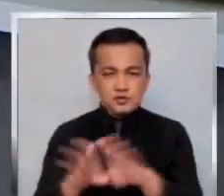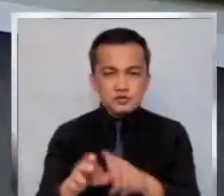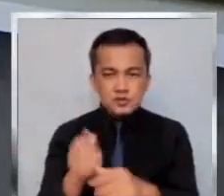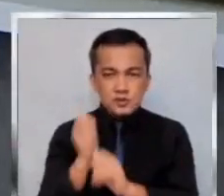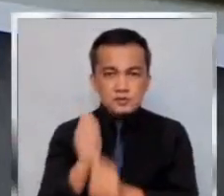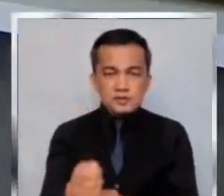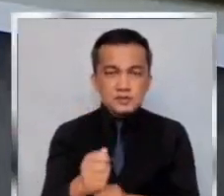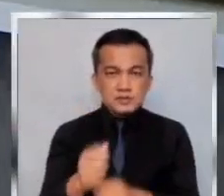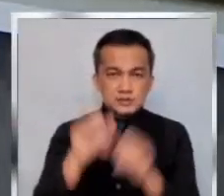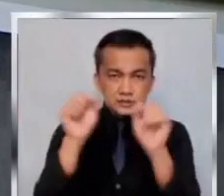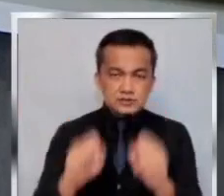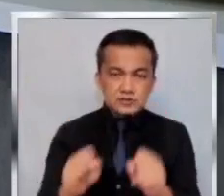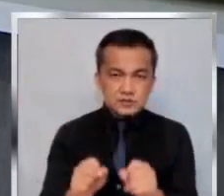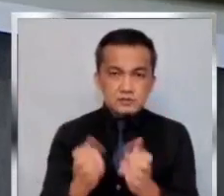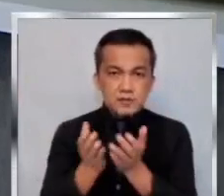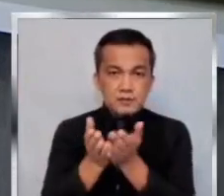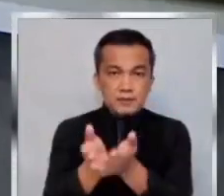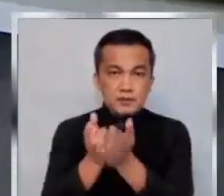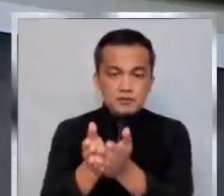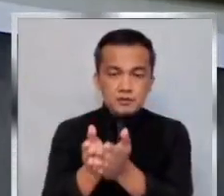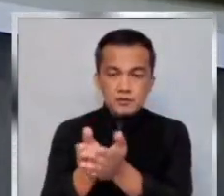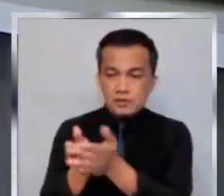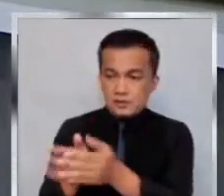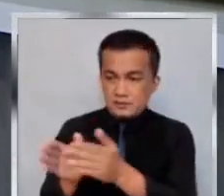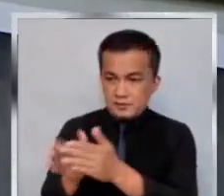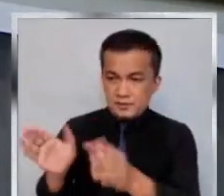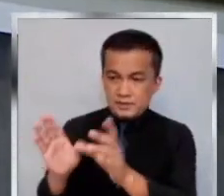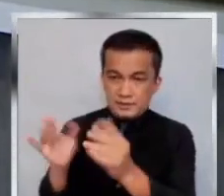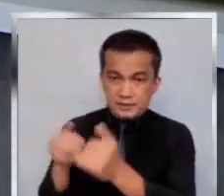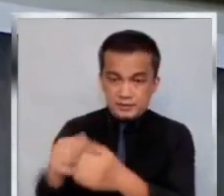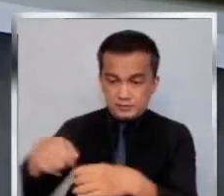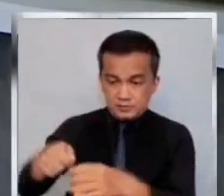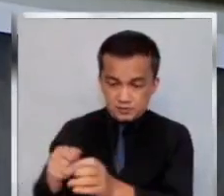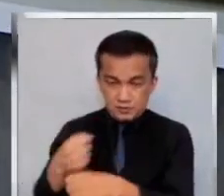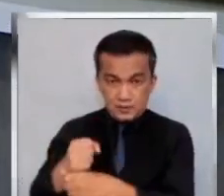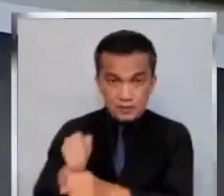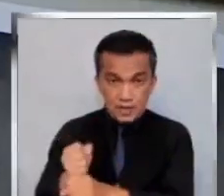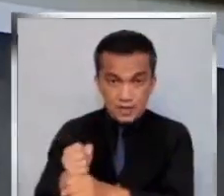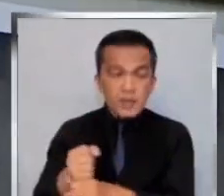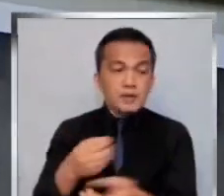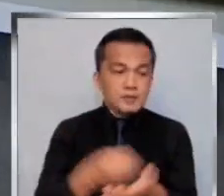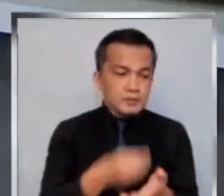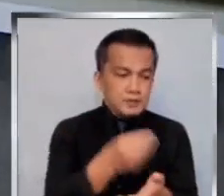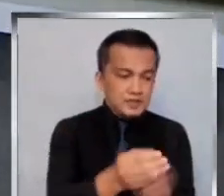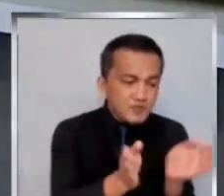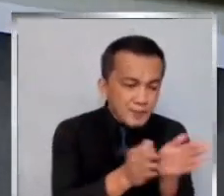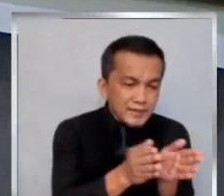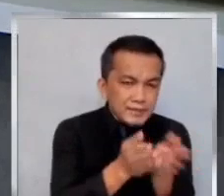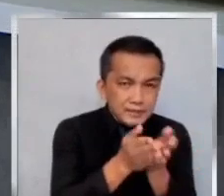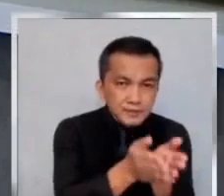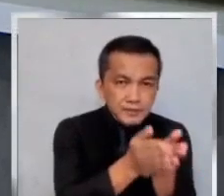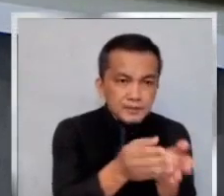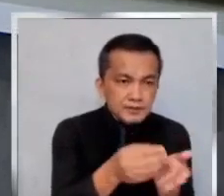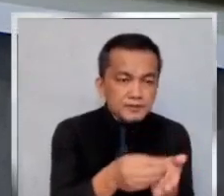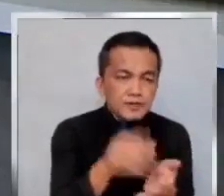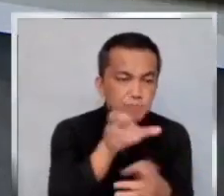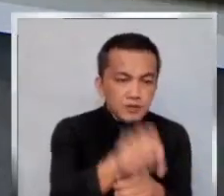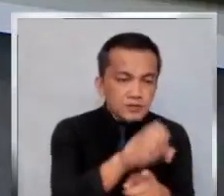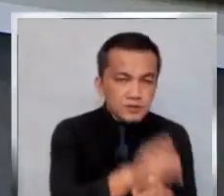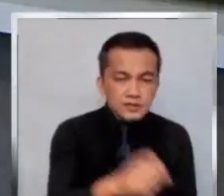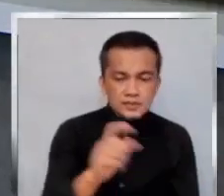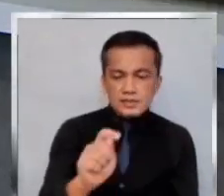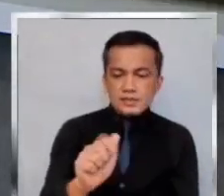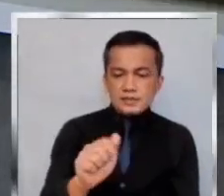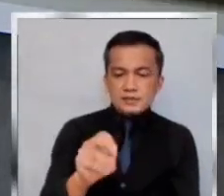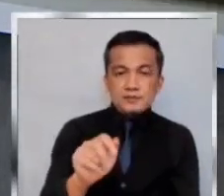vessel, bibilhin po ng mga sardine manufacturer ang mga mahuhuling tamba ng maliliit na mangingisda. Tutulungan din sila ng